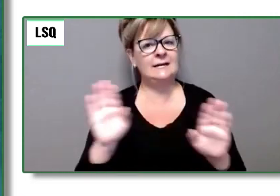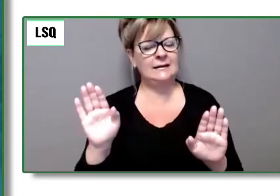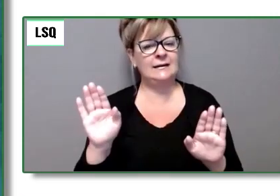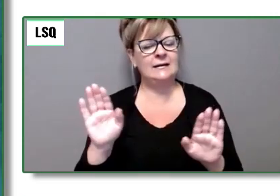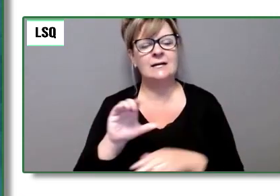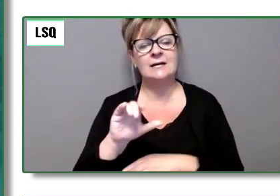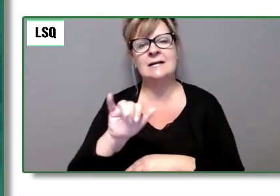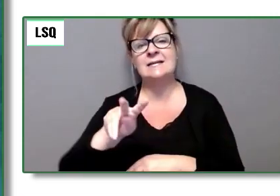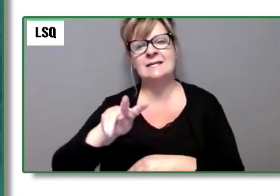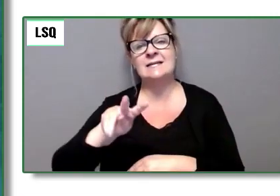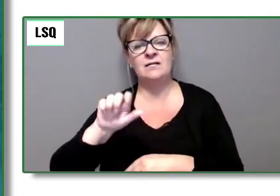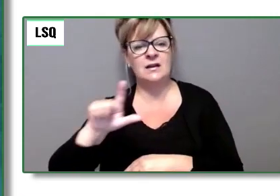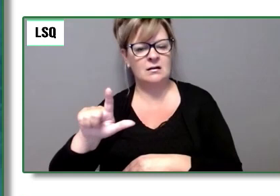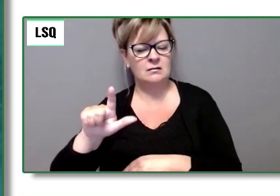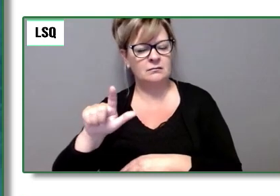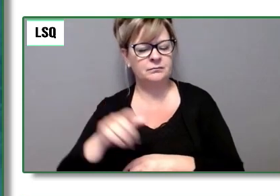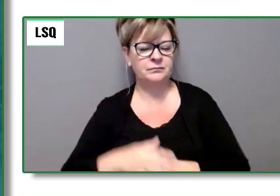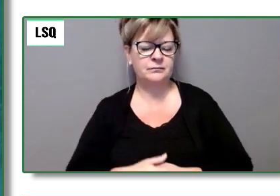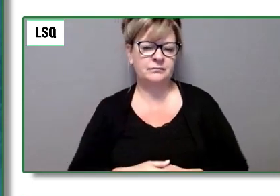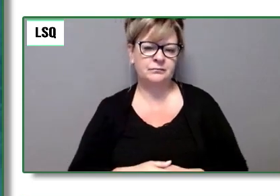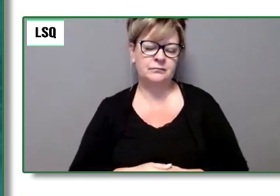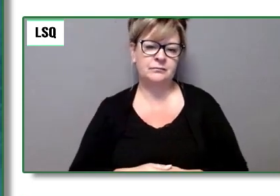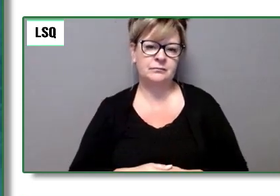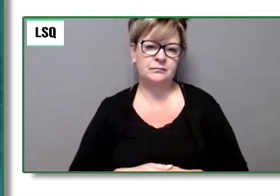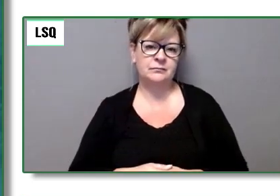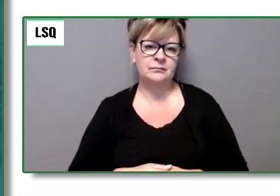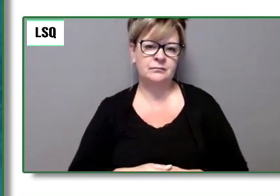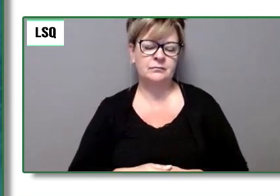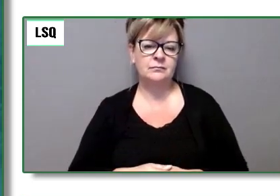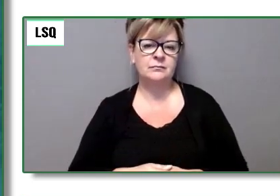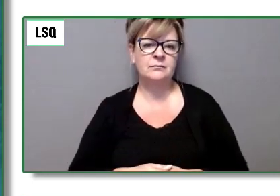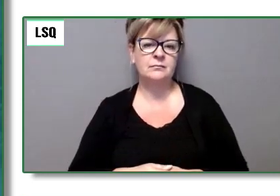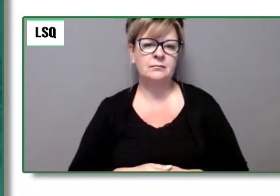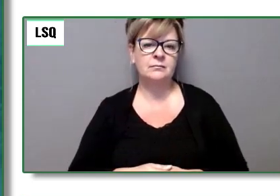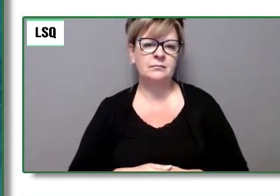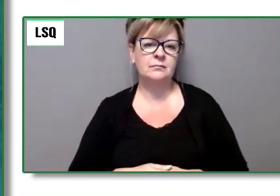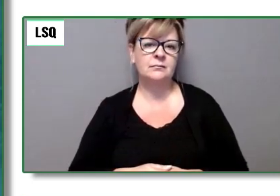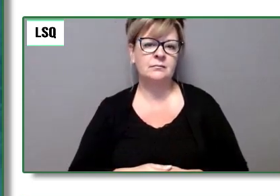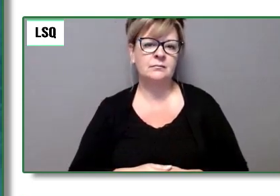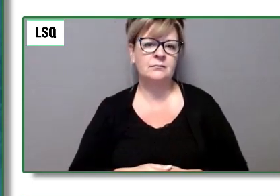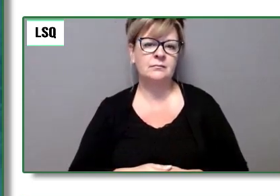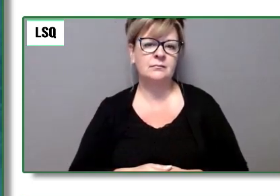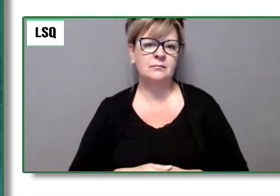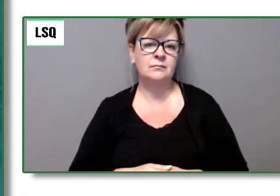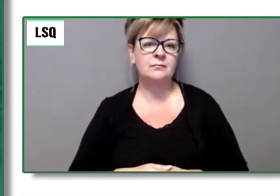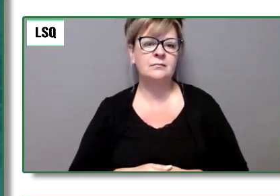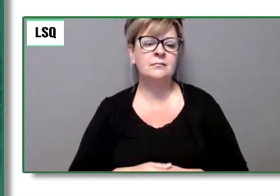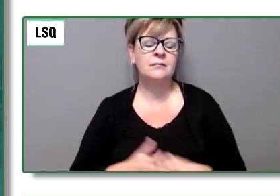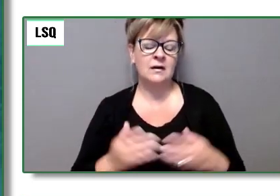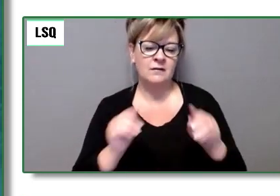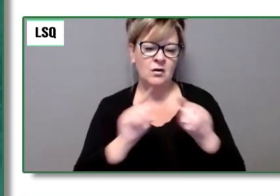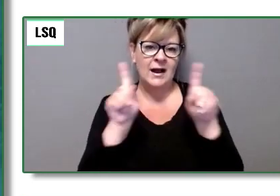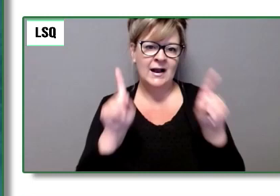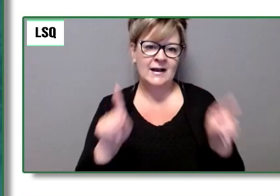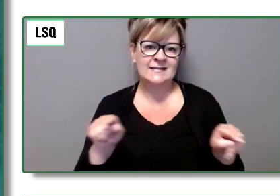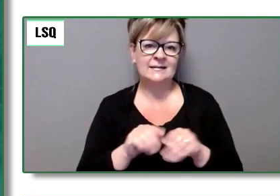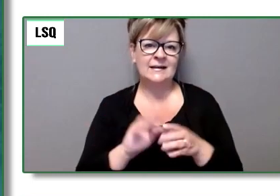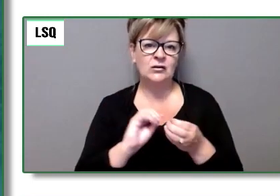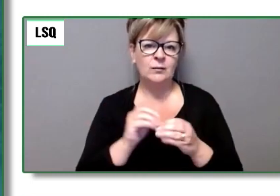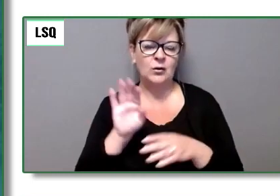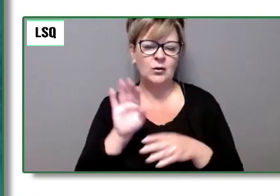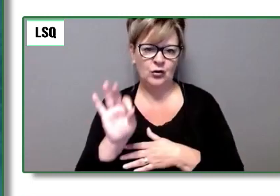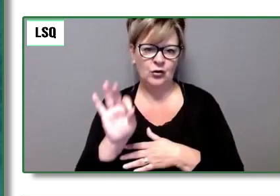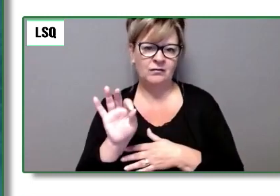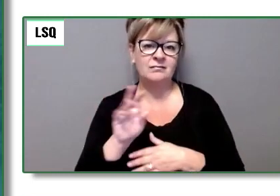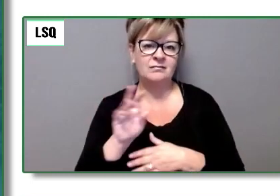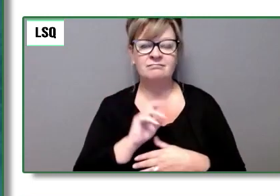Donc, l'acétate 9. Alors, je tiens à vous remercier. Alors, j'ai peut-être devancé un petit peu le temps qui m'est alloué, mais juste